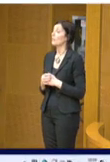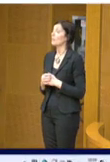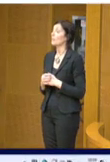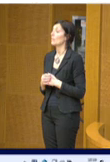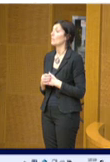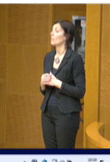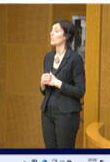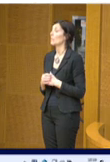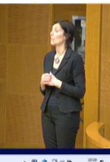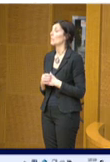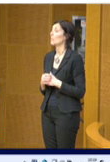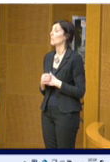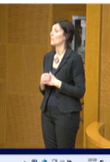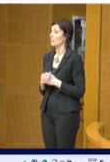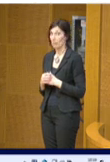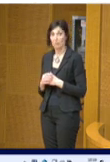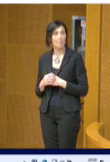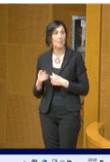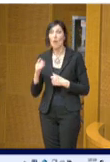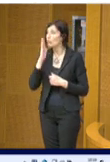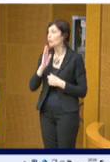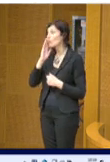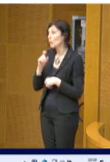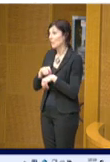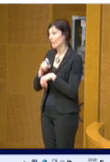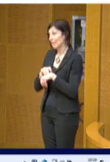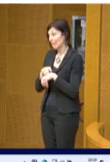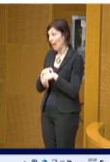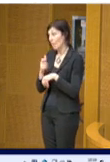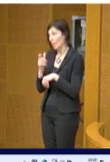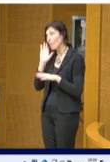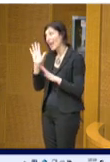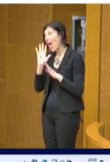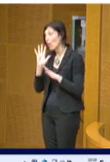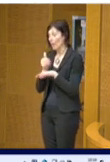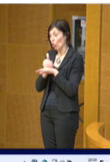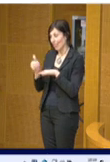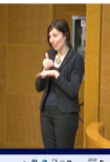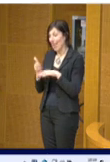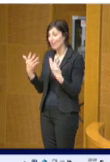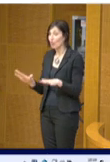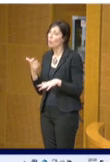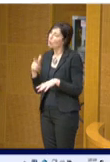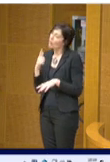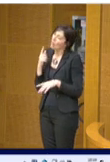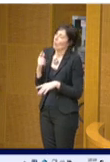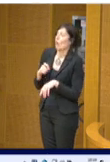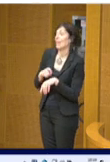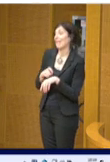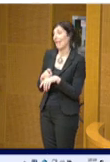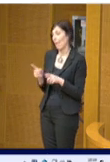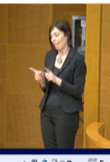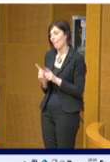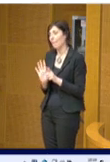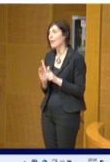Vi richiamo ai tempi, mi raccomando, perché siamo già in ritardo, e vi richiamo ai tempi per dare la possibilità a tutti di poter